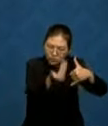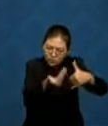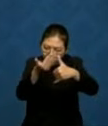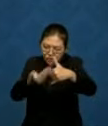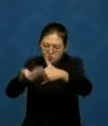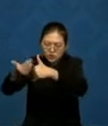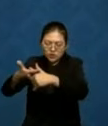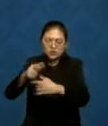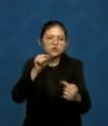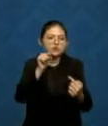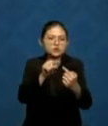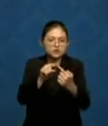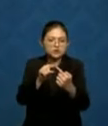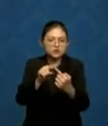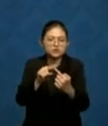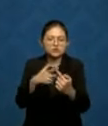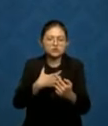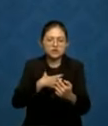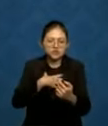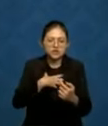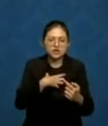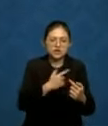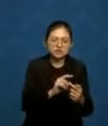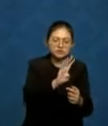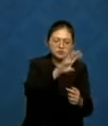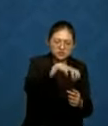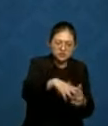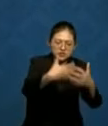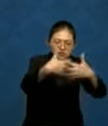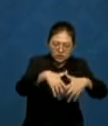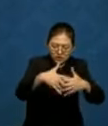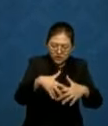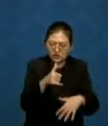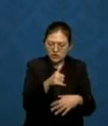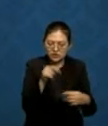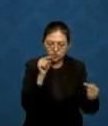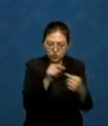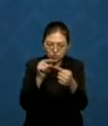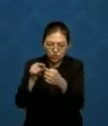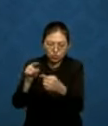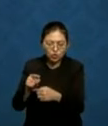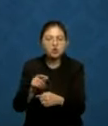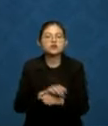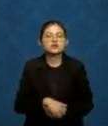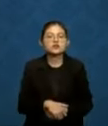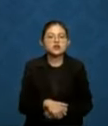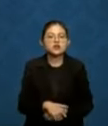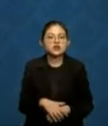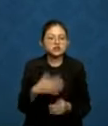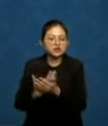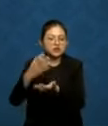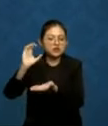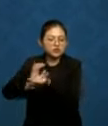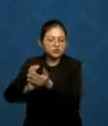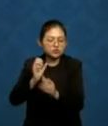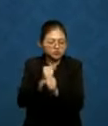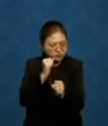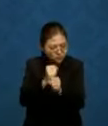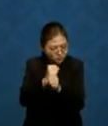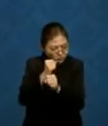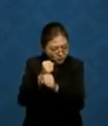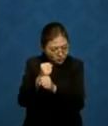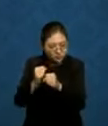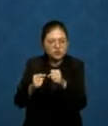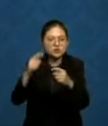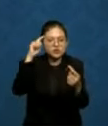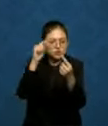ไทยให้ตอบโจทย์ต่อความต้องการของตลาดและเป็นกองทุนที่มุ่งเน้นในการดำเนินการเพื่อบรรลุวัตถุประสงค์ของกองทุนอย่าง